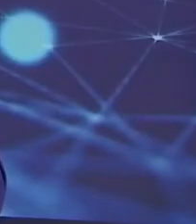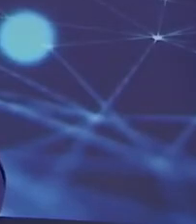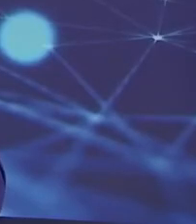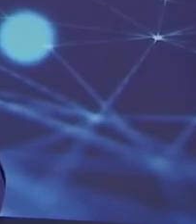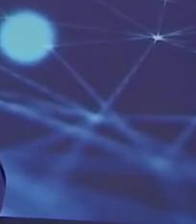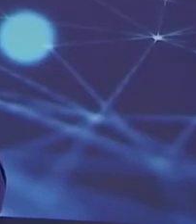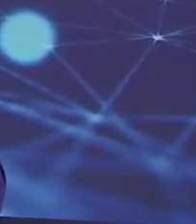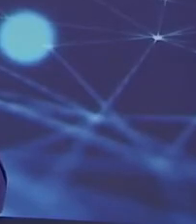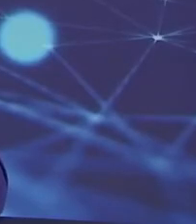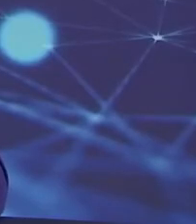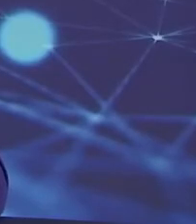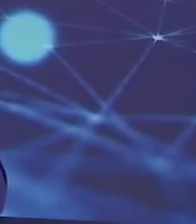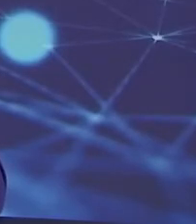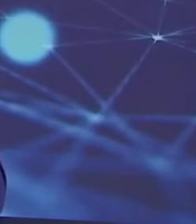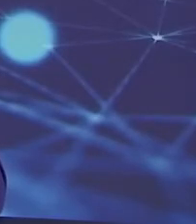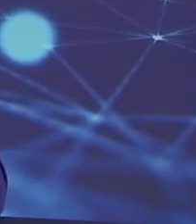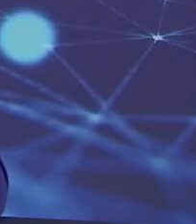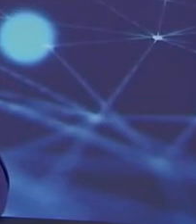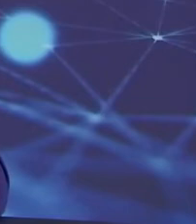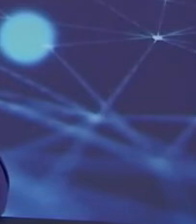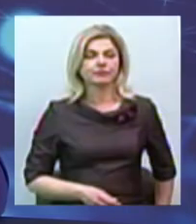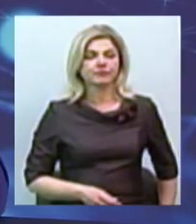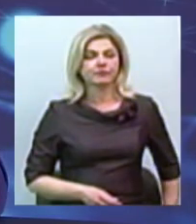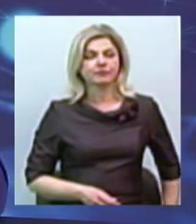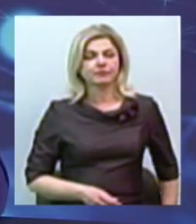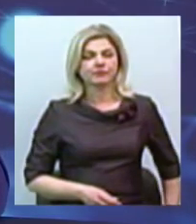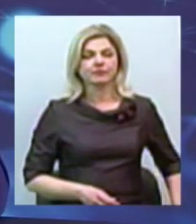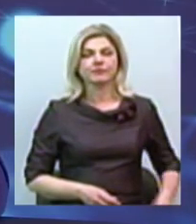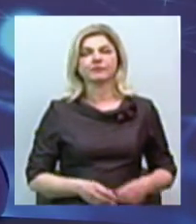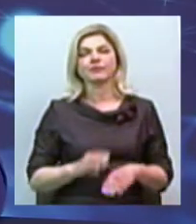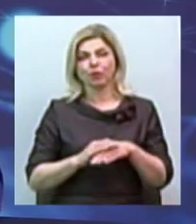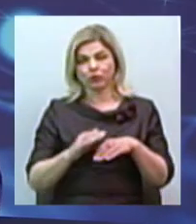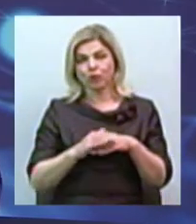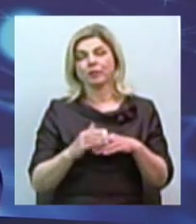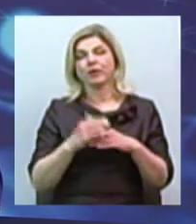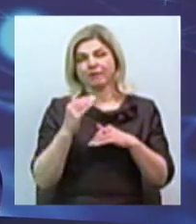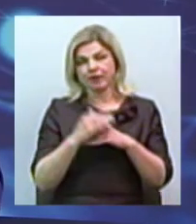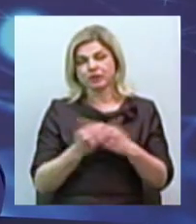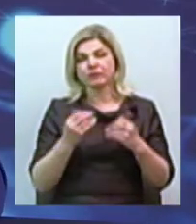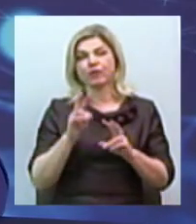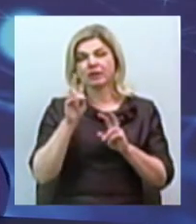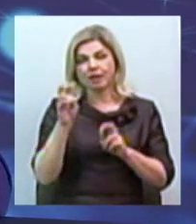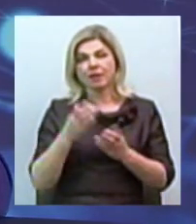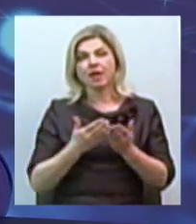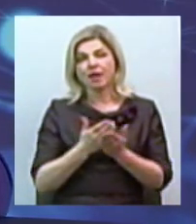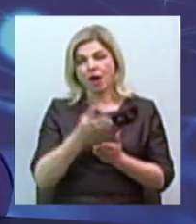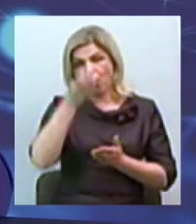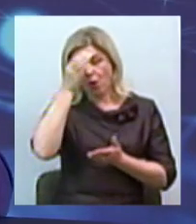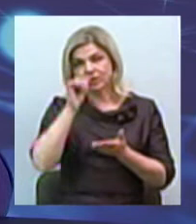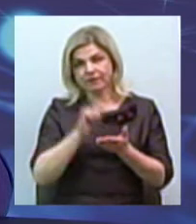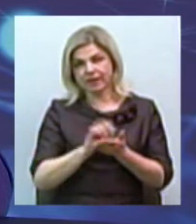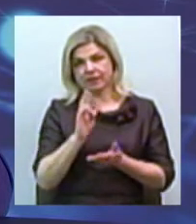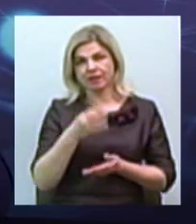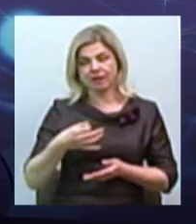Добрий вечір. Це тема дня, а тема нашого ефіру – якість освіти на Миколаївщині. 15 січня 2020 року